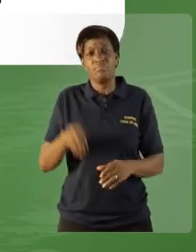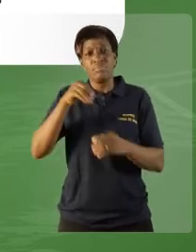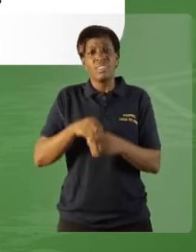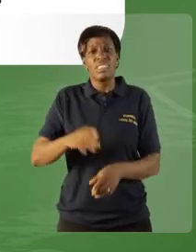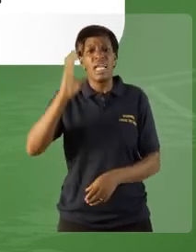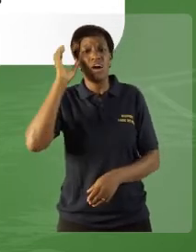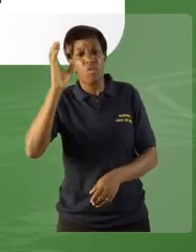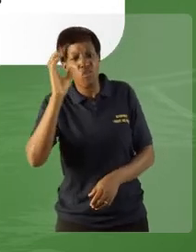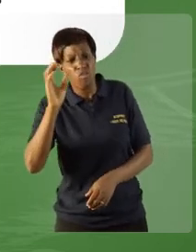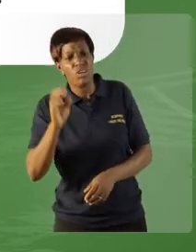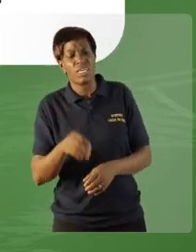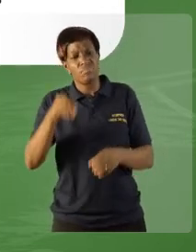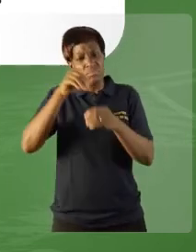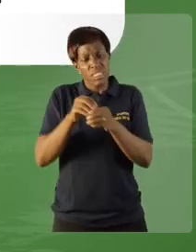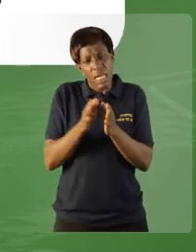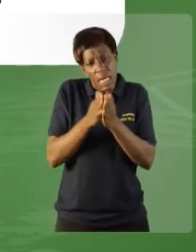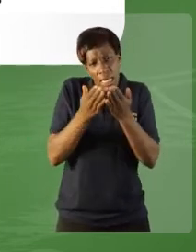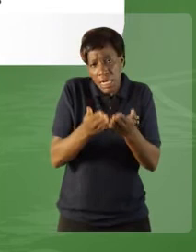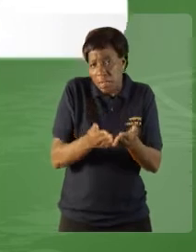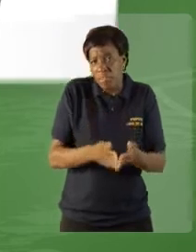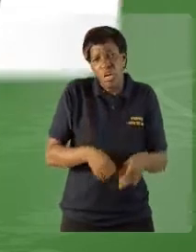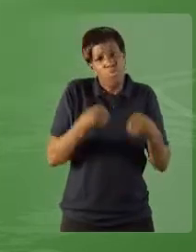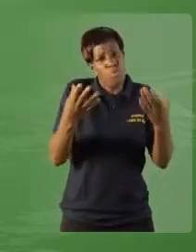conférences, dans les livres, ainsi de suite.